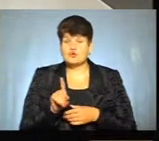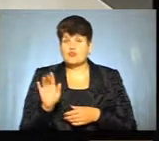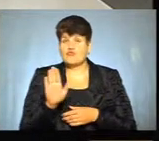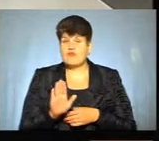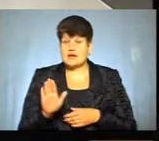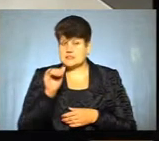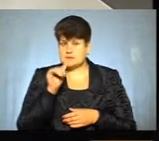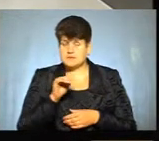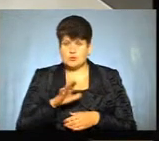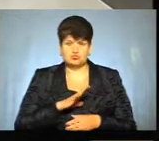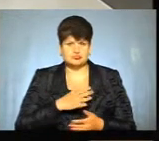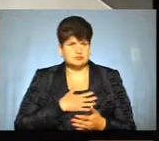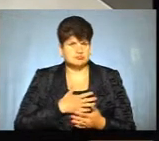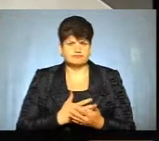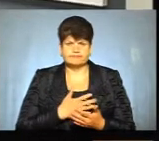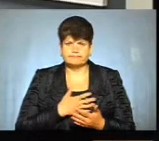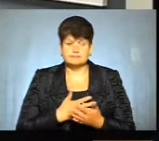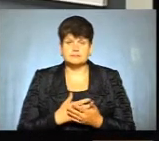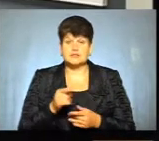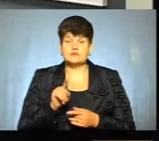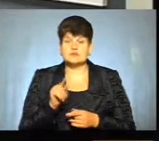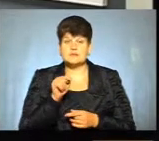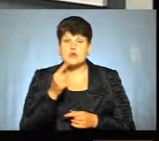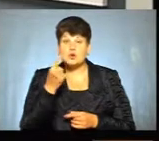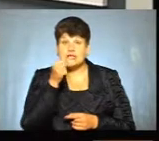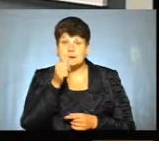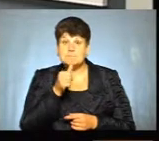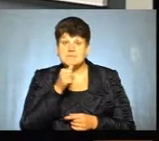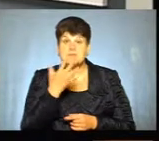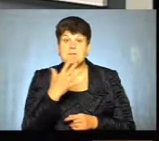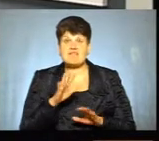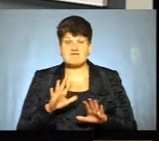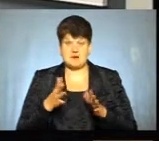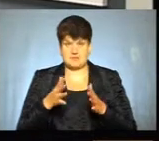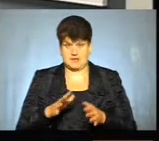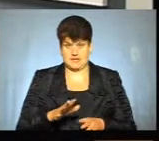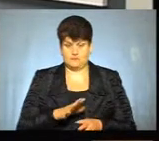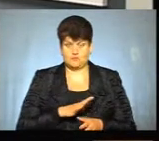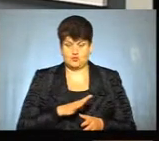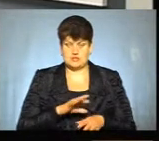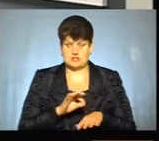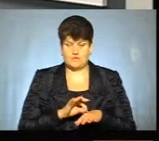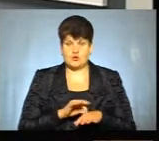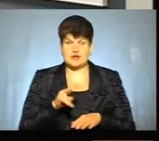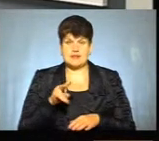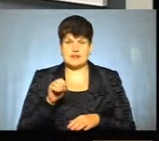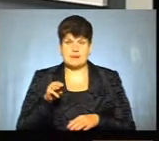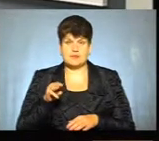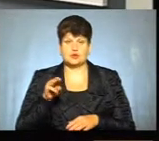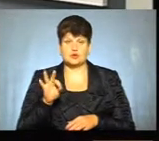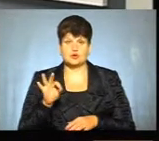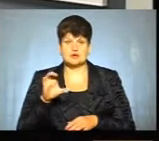місяці була така активність, тому що там тільки за один місяць, мабуть, 5 випадків було захворювання на лептоспіроз.